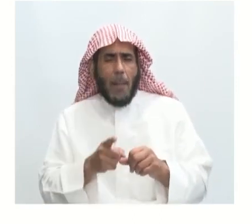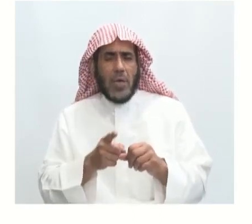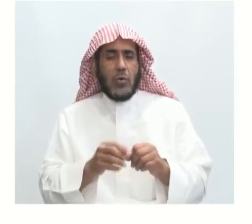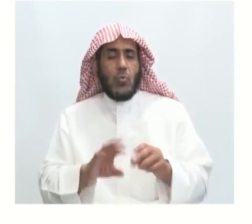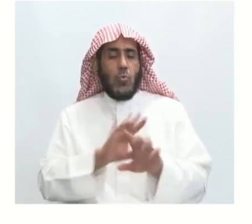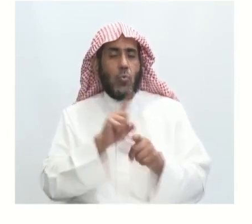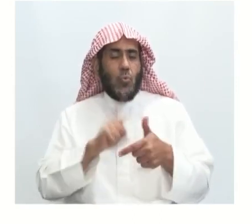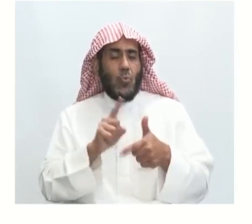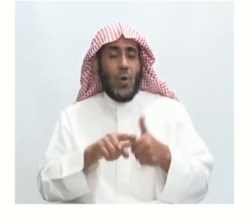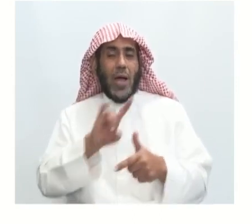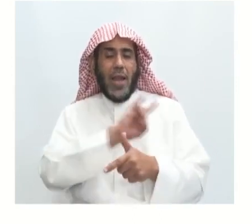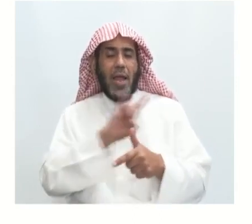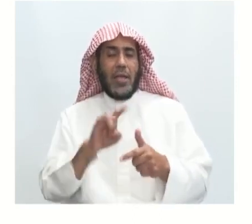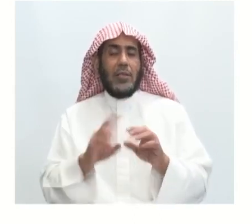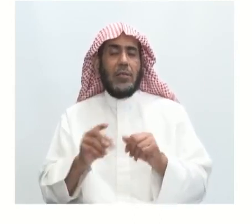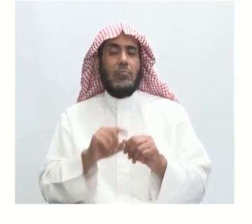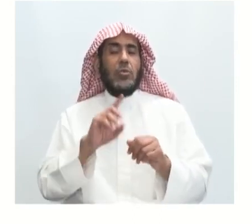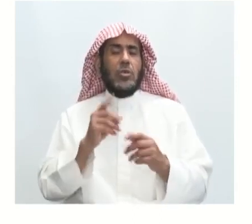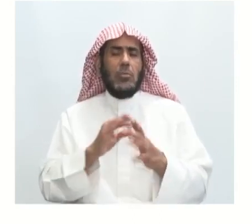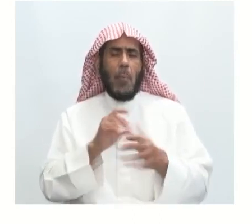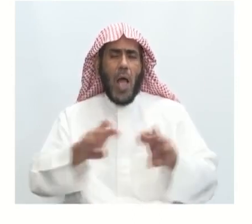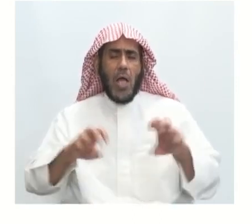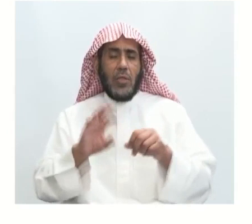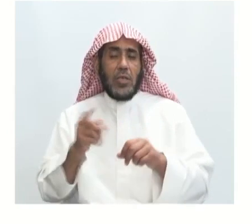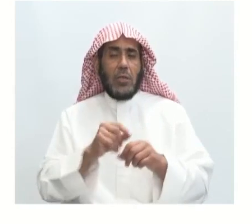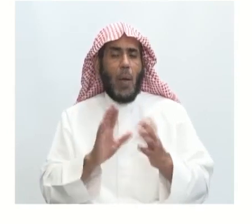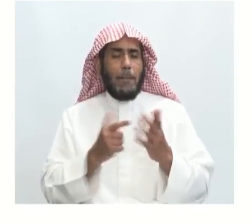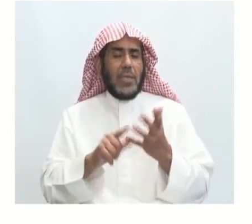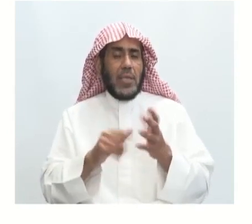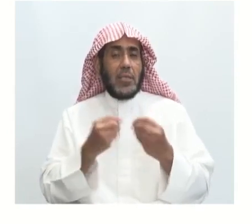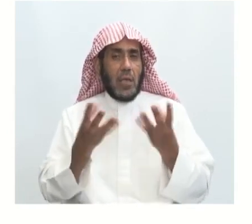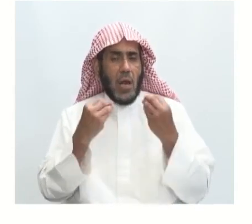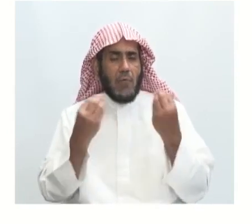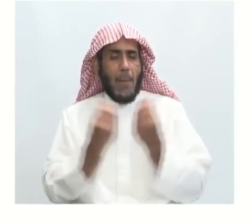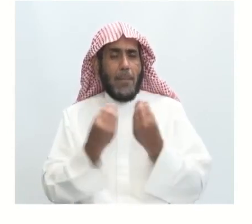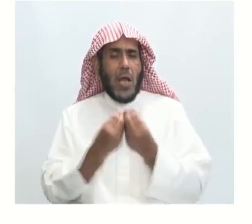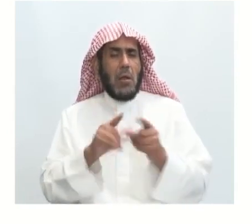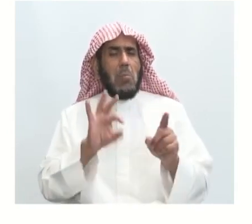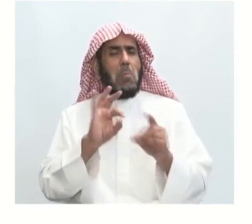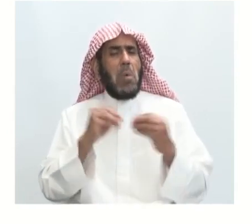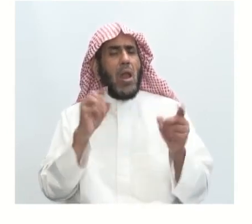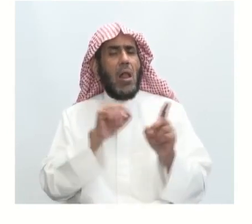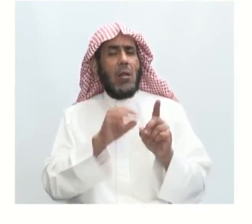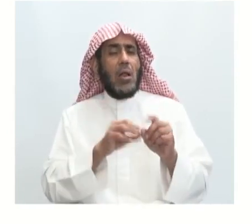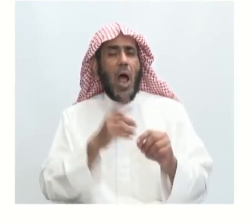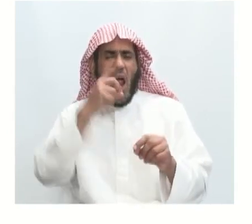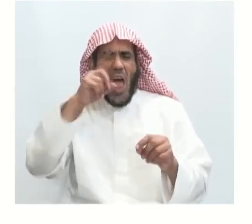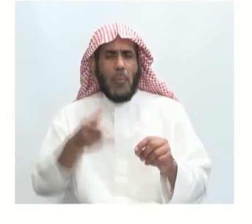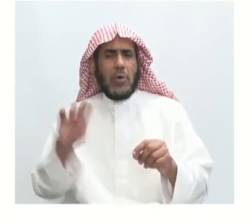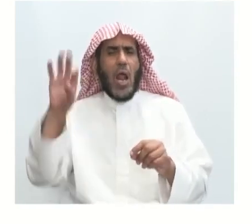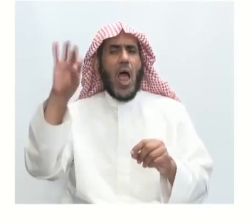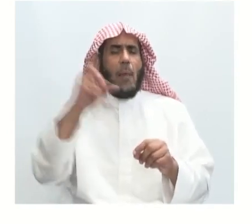الامر والنهي وهذا من بحث الانشاء الطلبي في بدء هذا الدرس لنتعرف معا على المراد من كلمه الامر